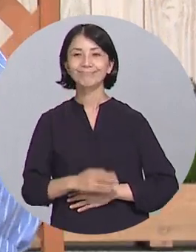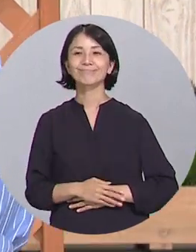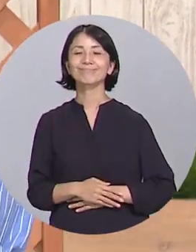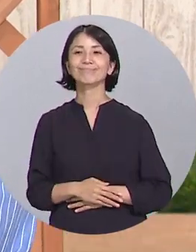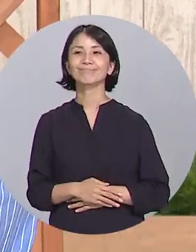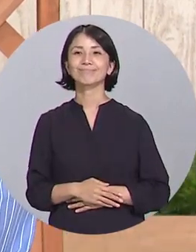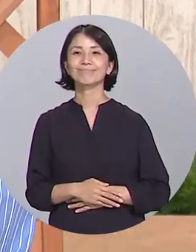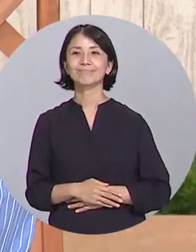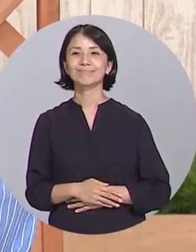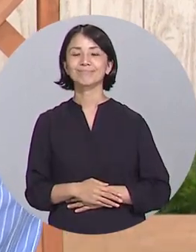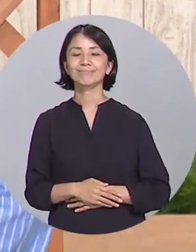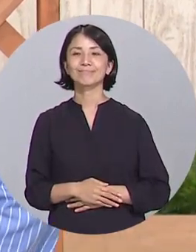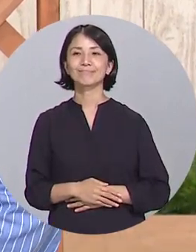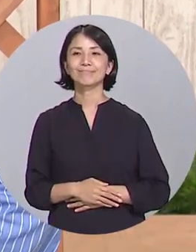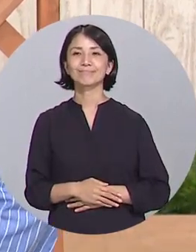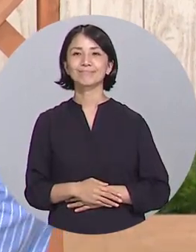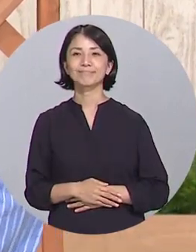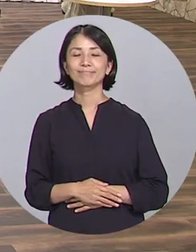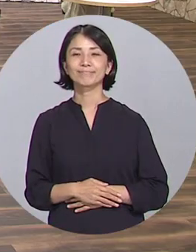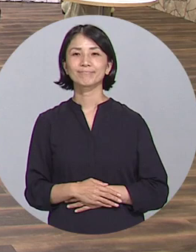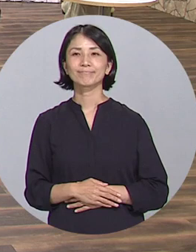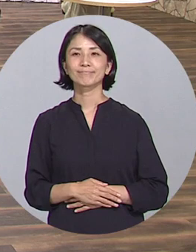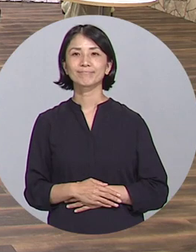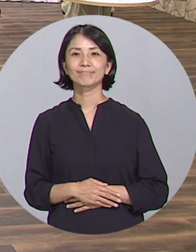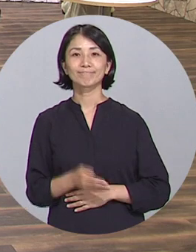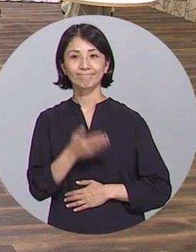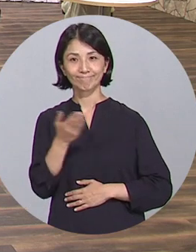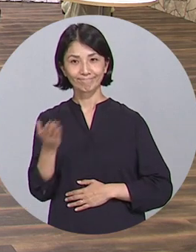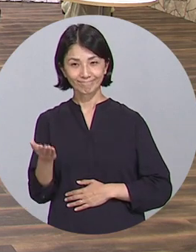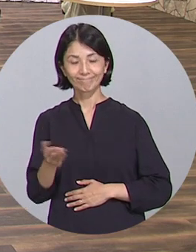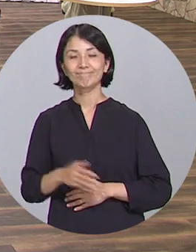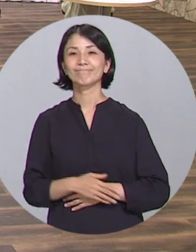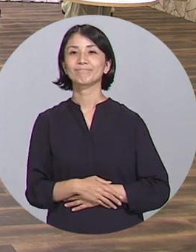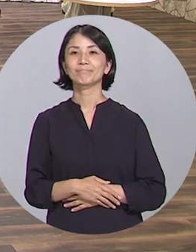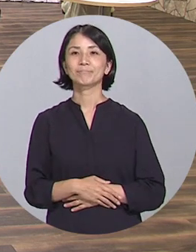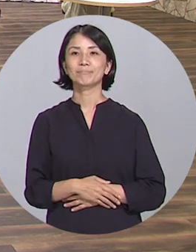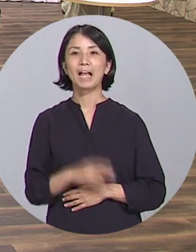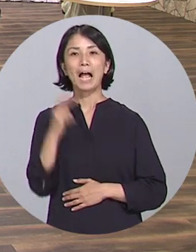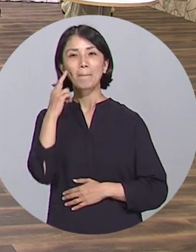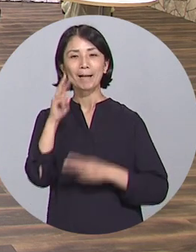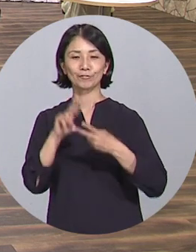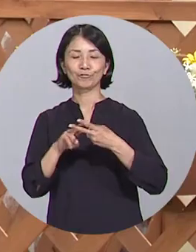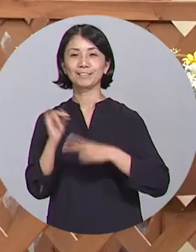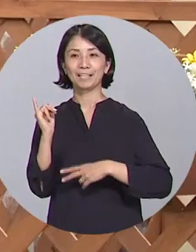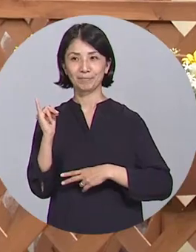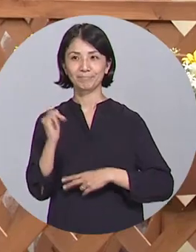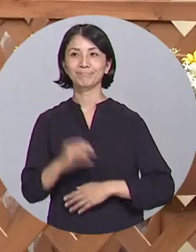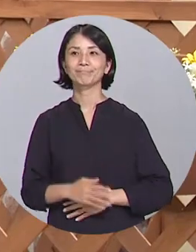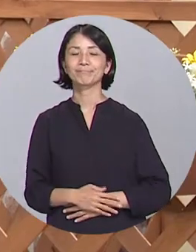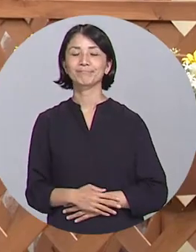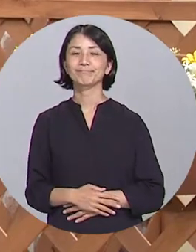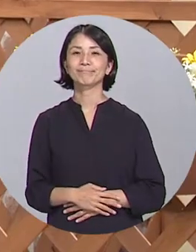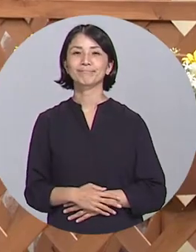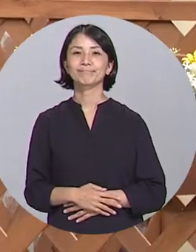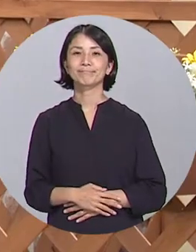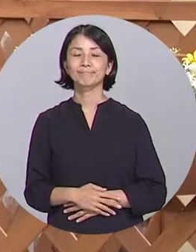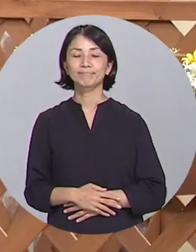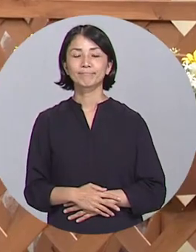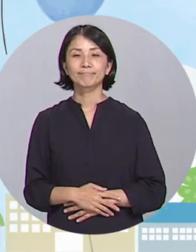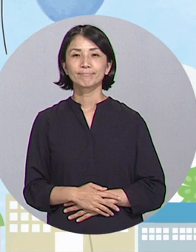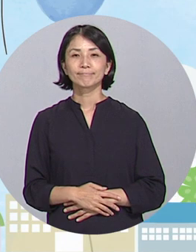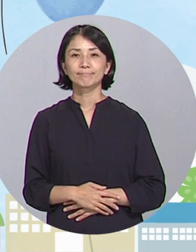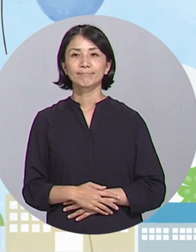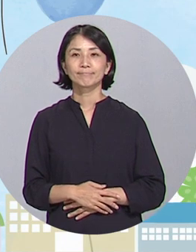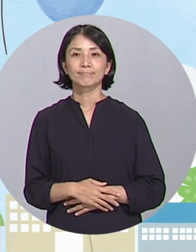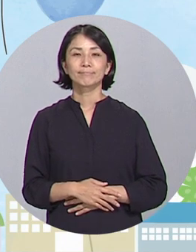。 はい、翔太君ありがとうございました。 ございます。 続いては、ウィークリーピックアップです。松井さんお願いします。 はい、お伝えします。